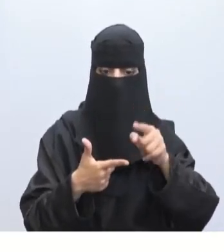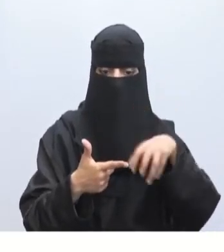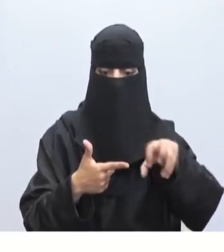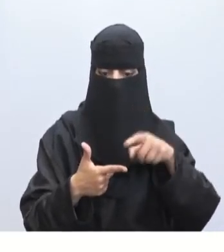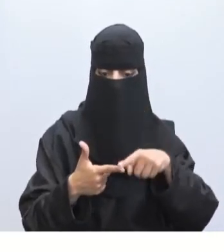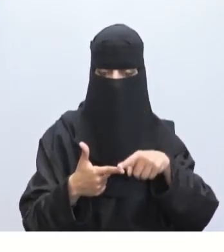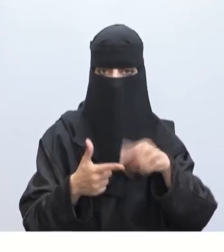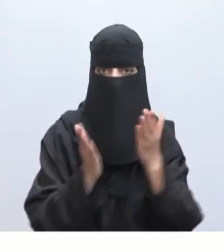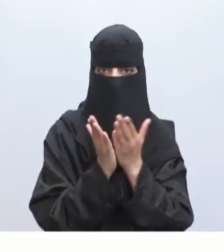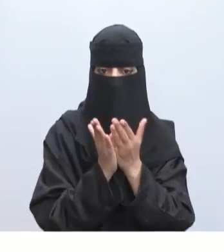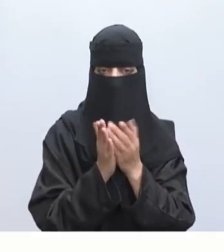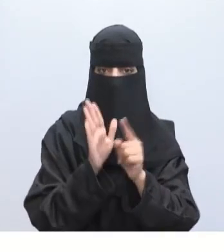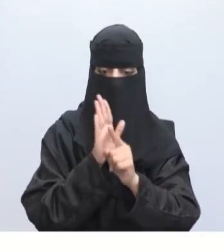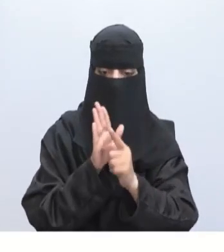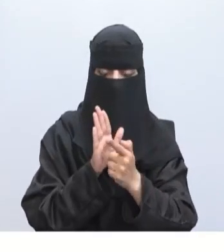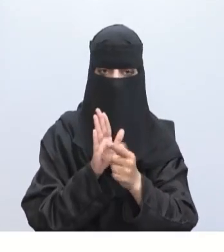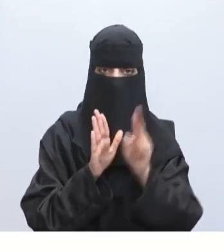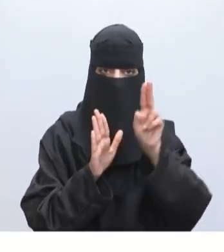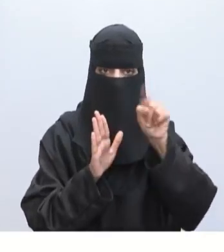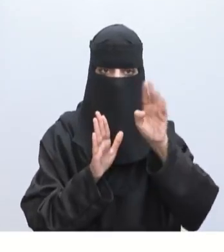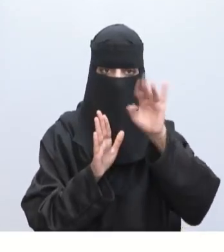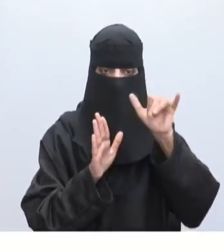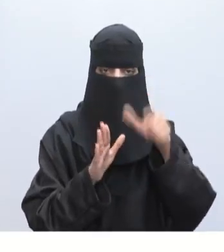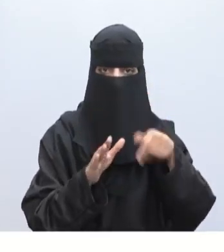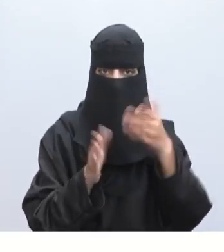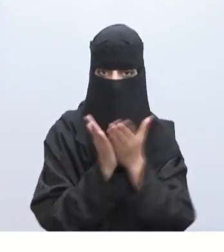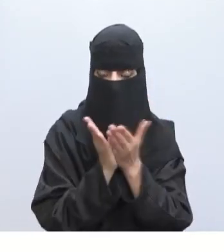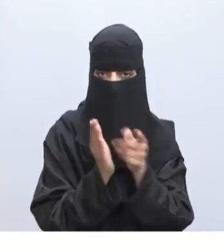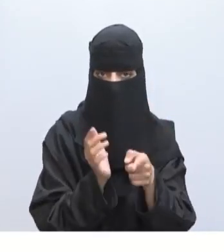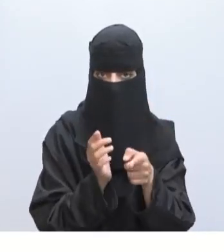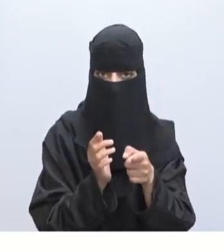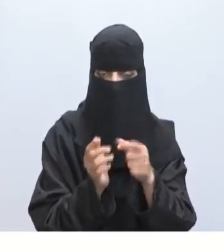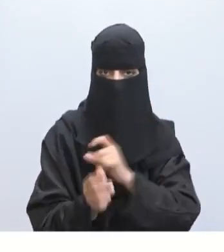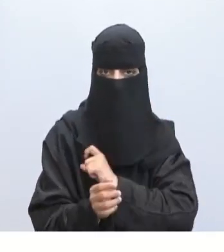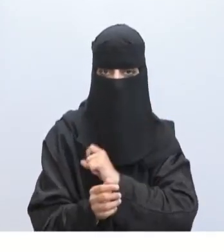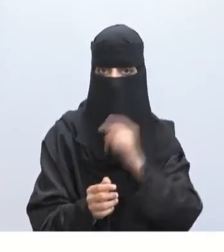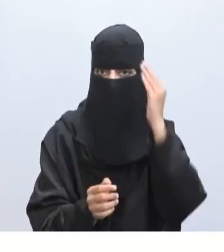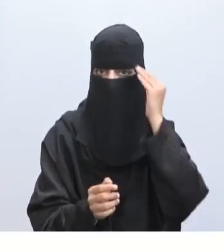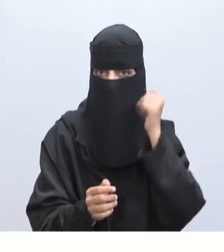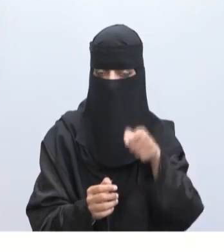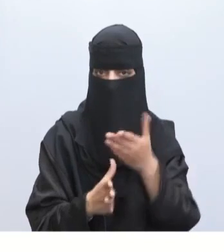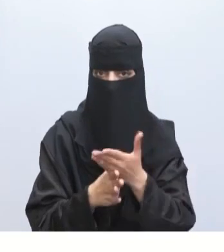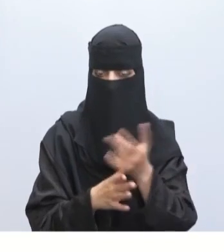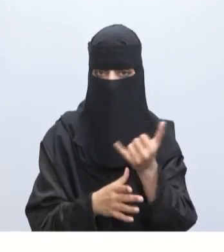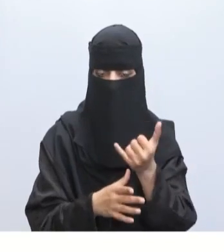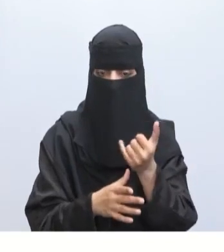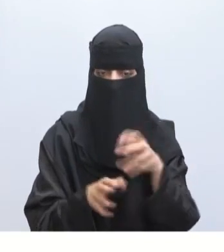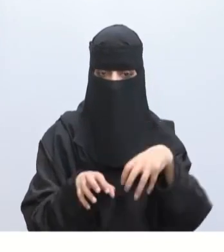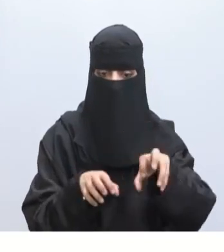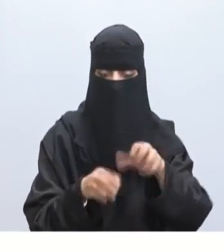اليوم هو الامام تركي بن عبد الله هذا الدرس ابنائي وبناتي الطلاب من